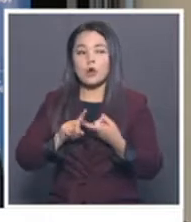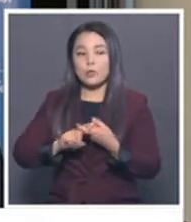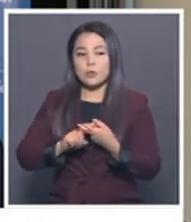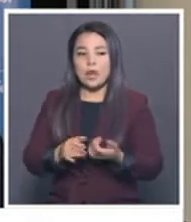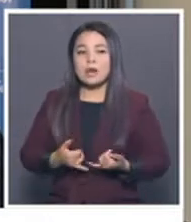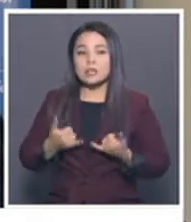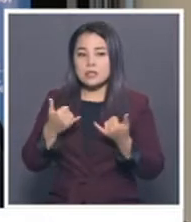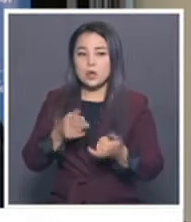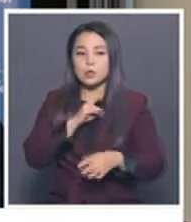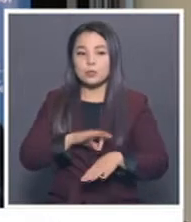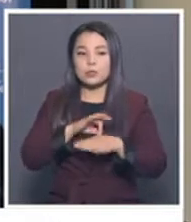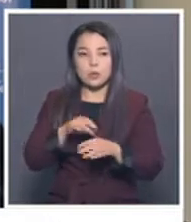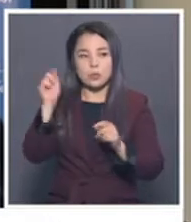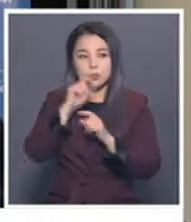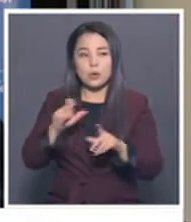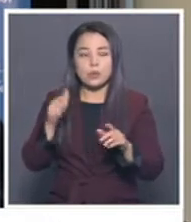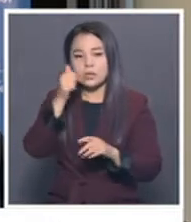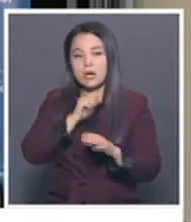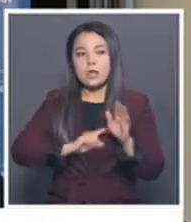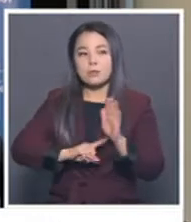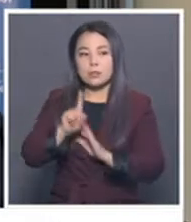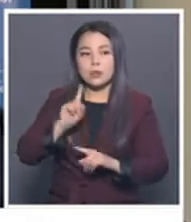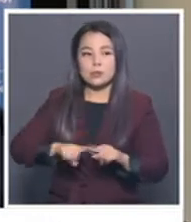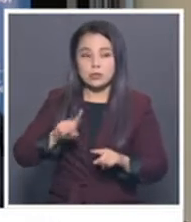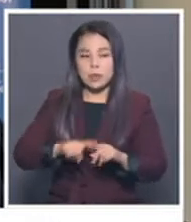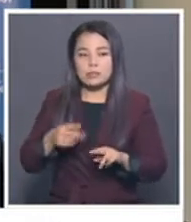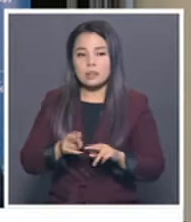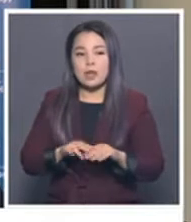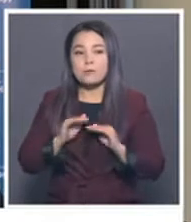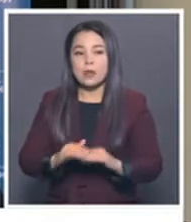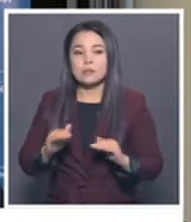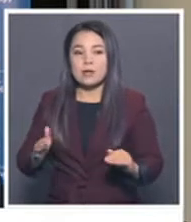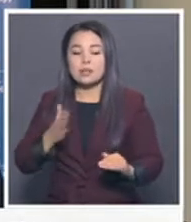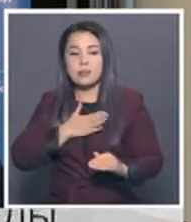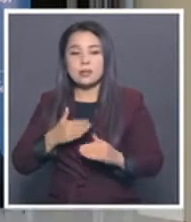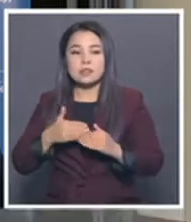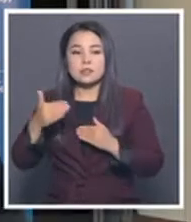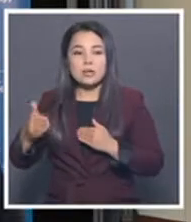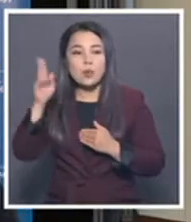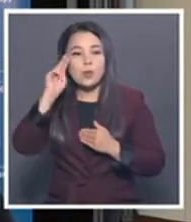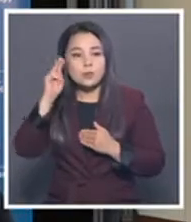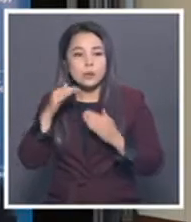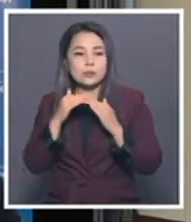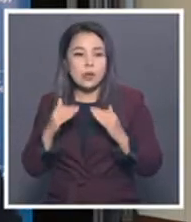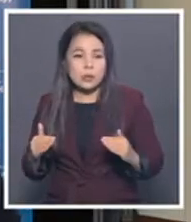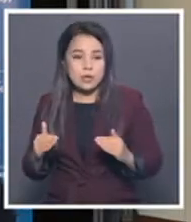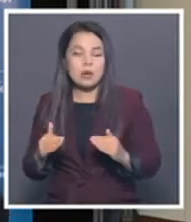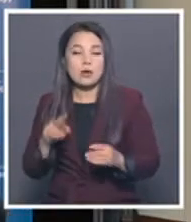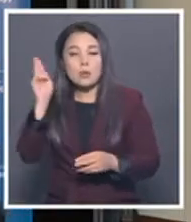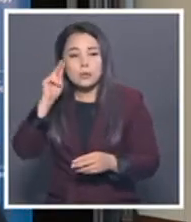жасау. Жаңа оқу жылы басталып отыр, және біздің балаларымыз дистанциялық түрде оқиды,